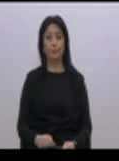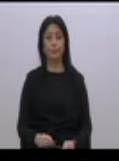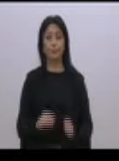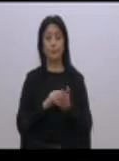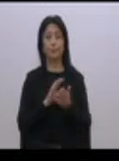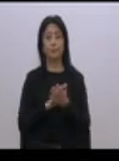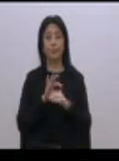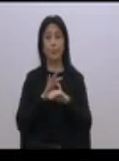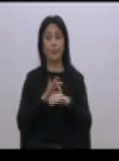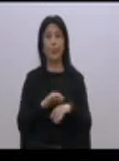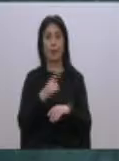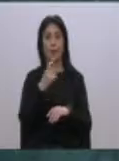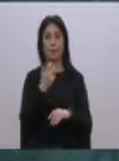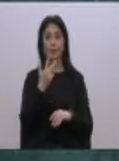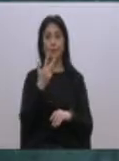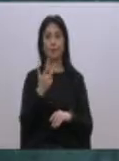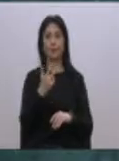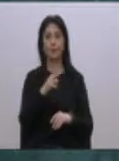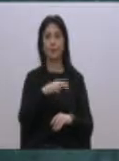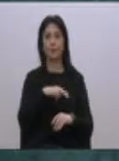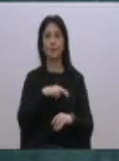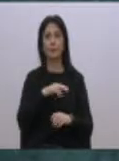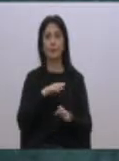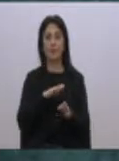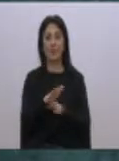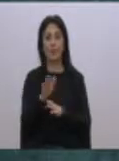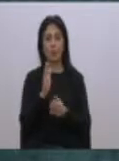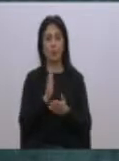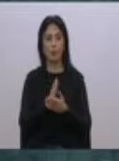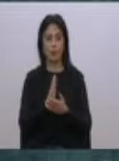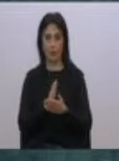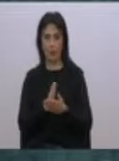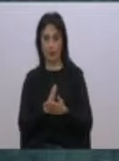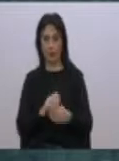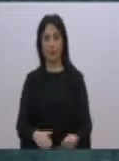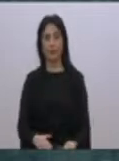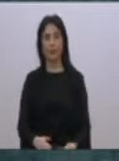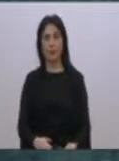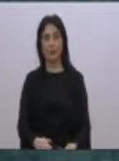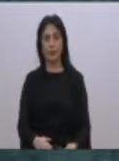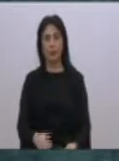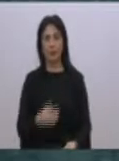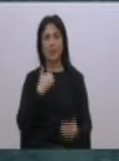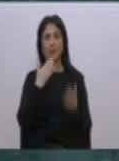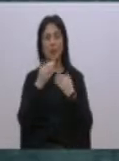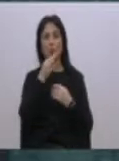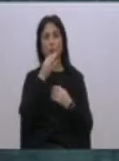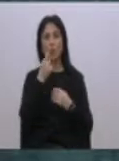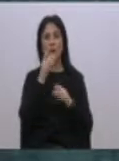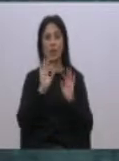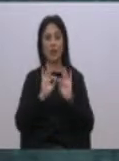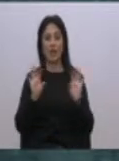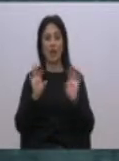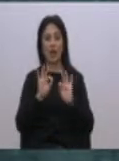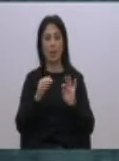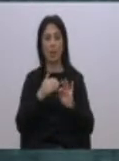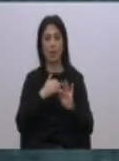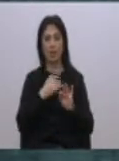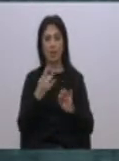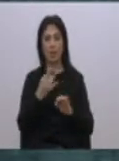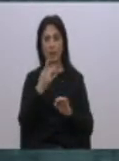Registrația gaiera asama deputata corumi aris. Să aici este cazul de orice tip. Anumite bani mi-am mutat